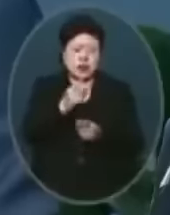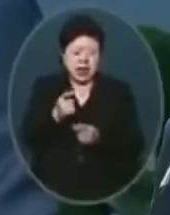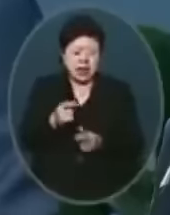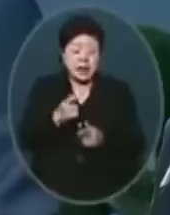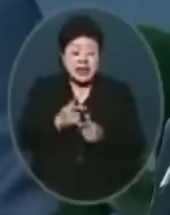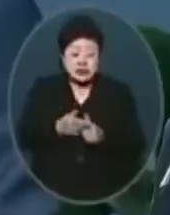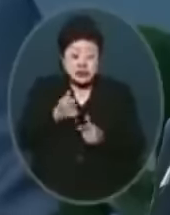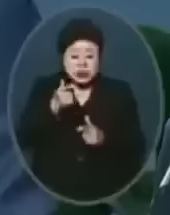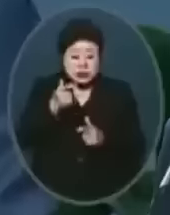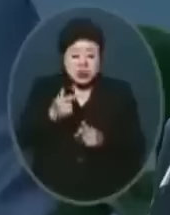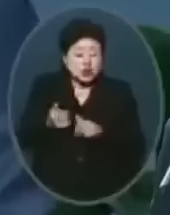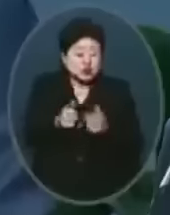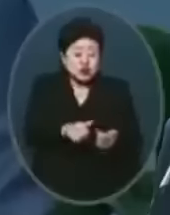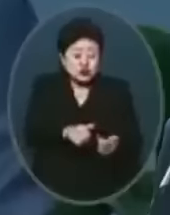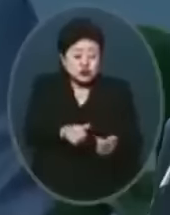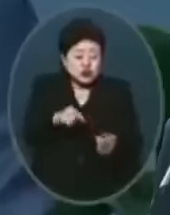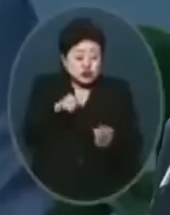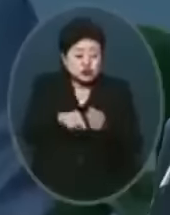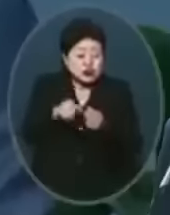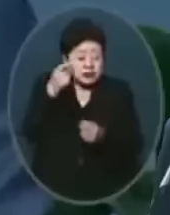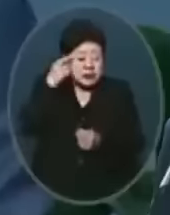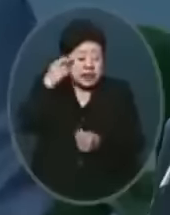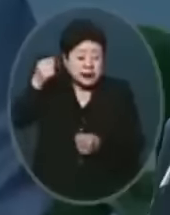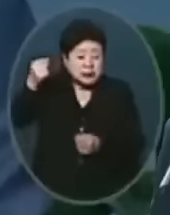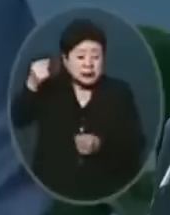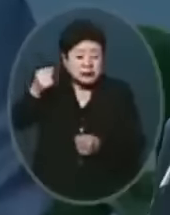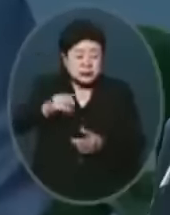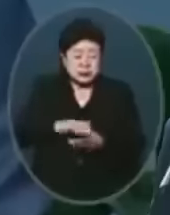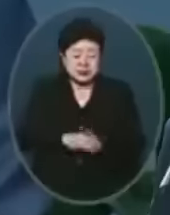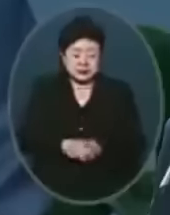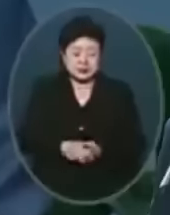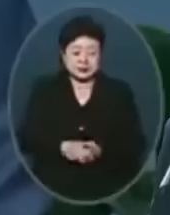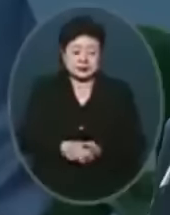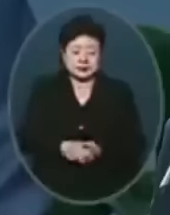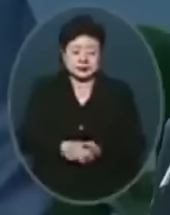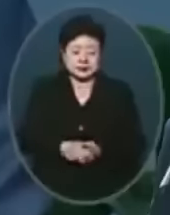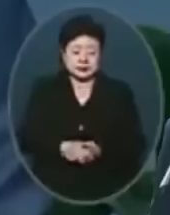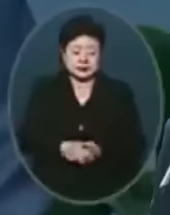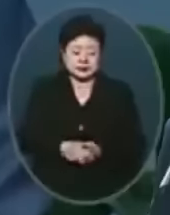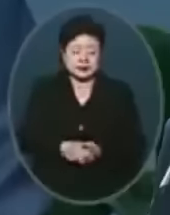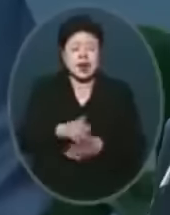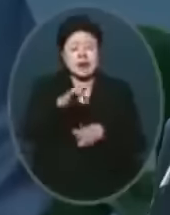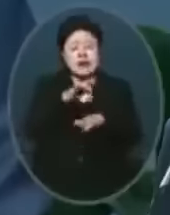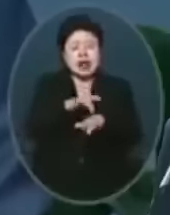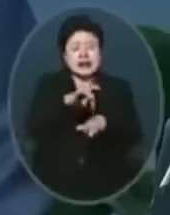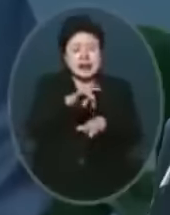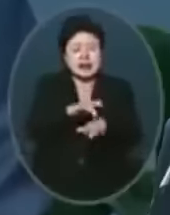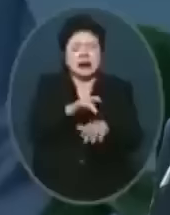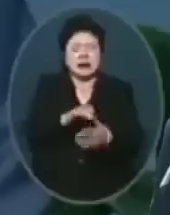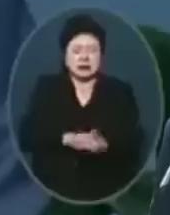그는 예수님을 죽이기로 생각하자 성경에 보면 마귀가